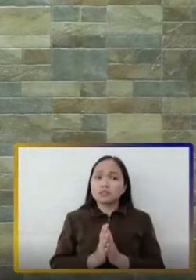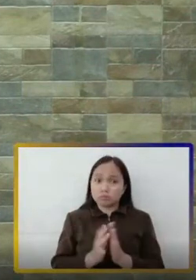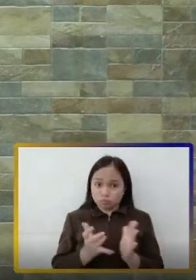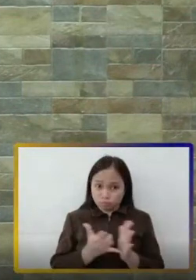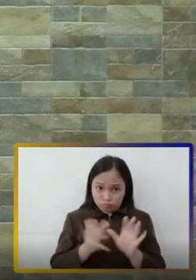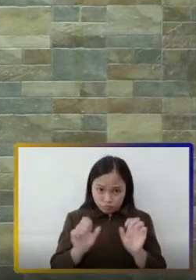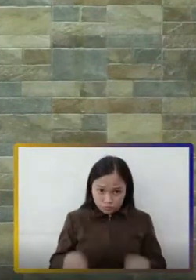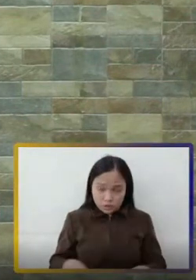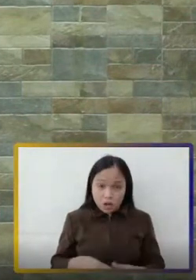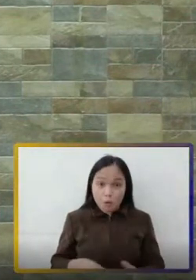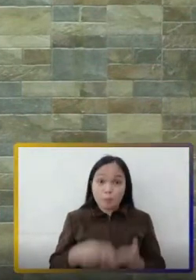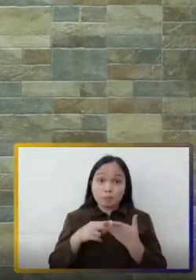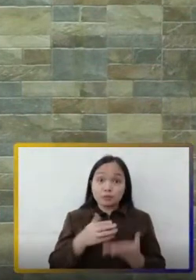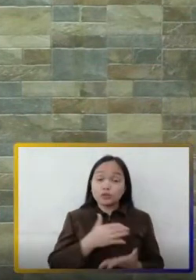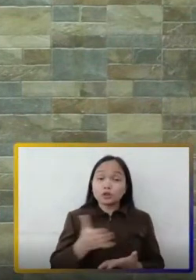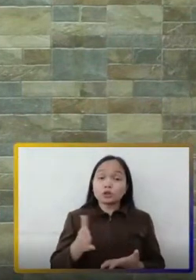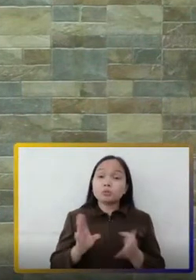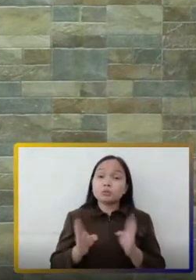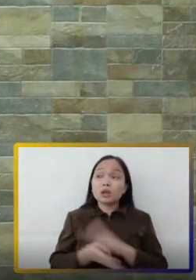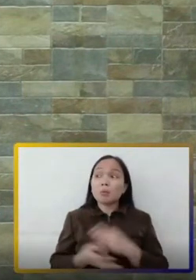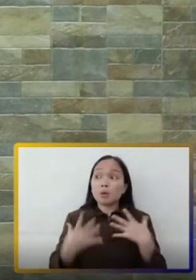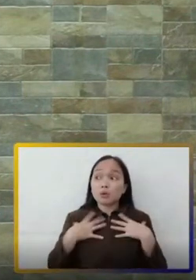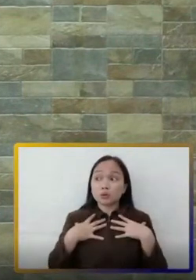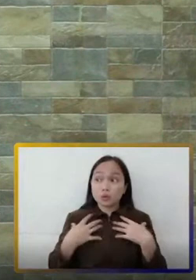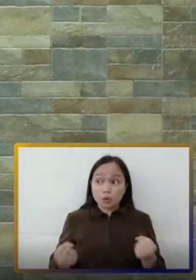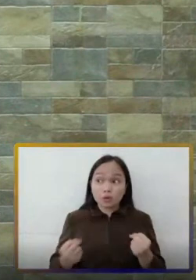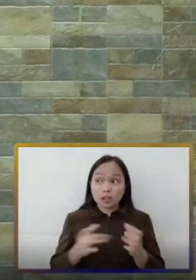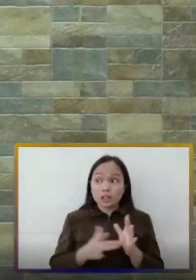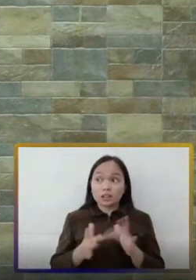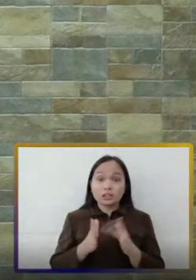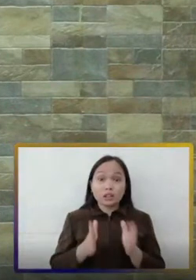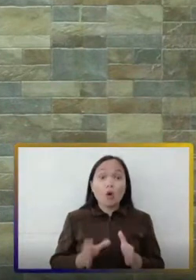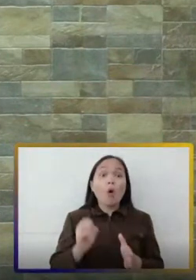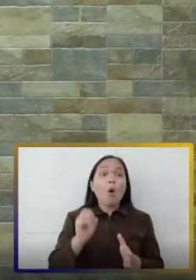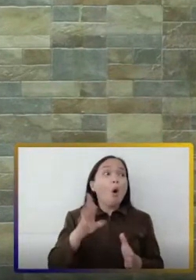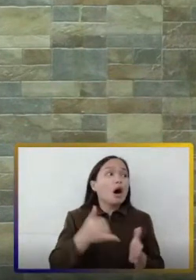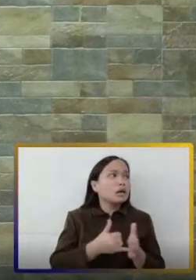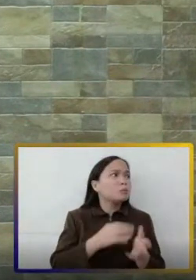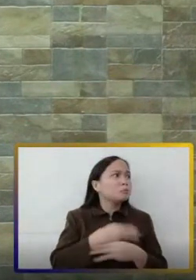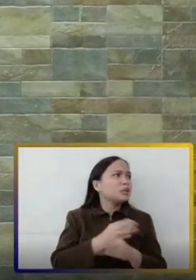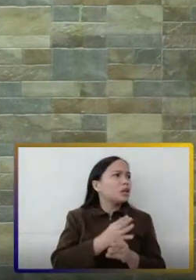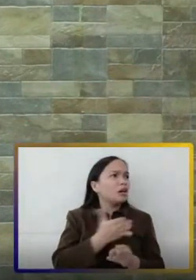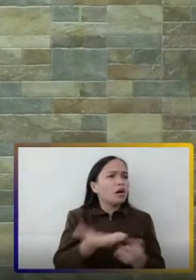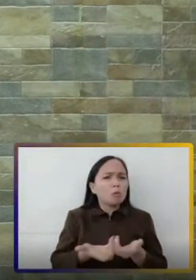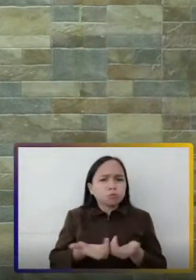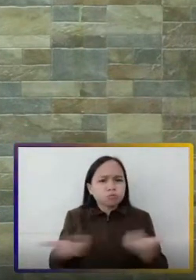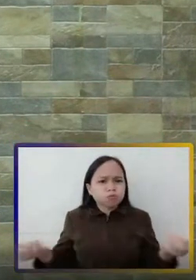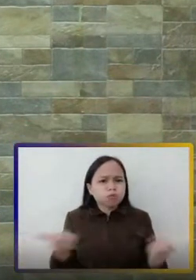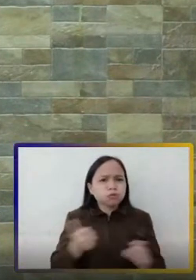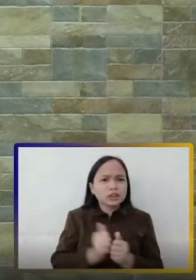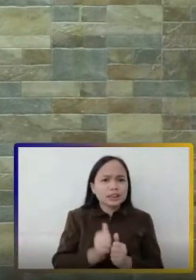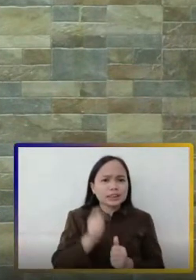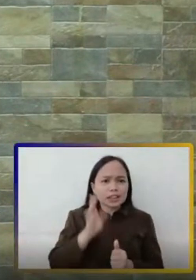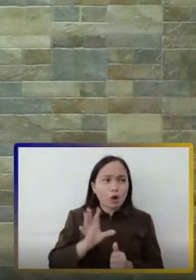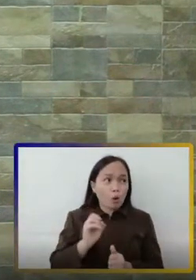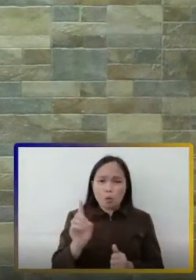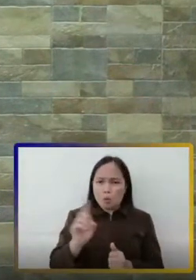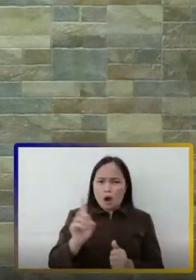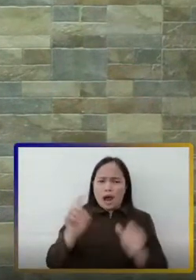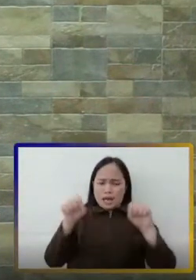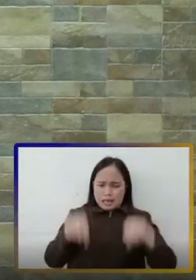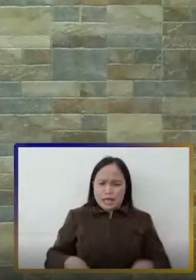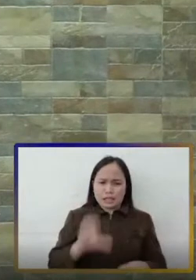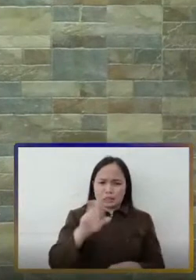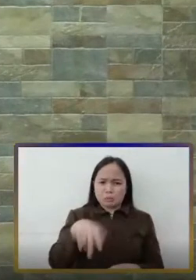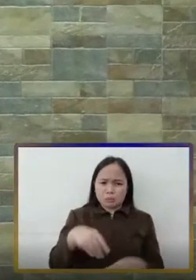para tumibay ka bilang isang Kristiyano o mapapalayo ka sa Diyos? And then ano ang maibibigay nito na hindi kayang ibigay ng